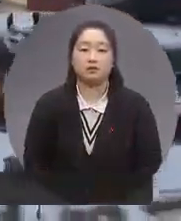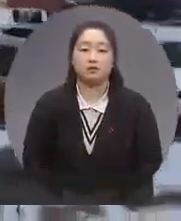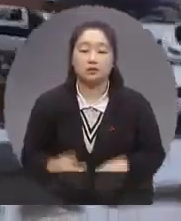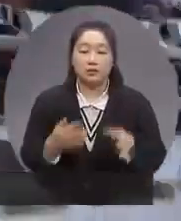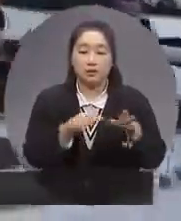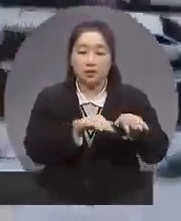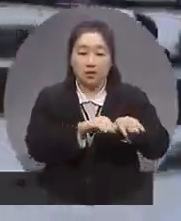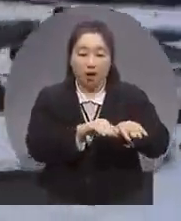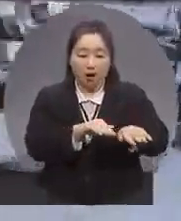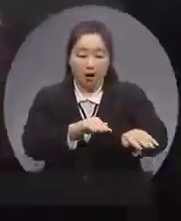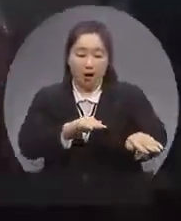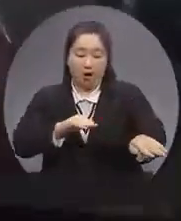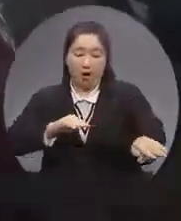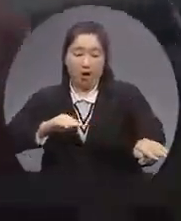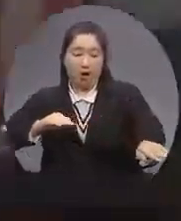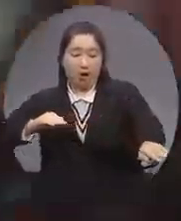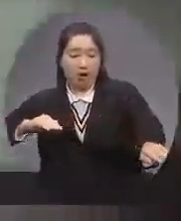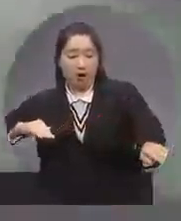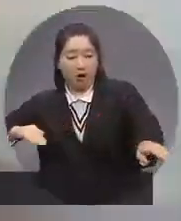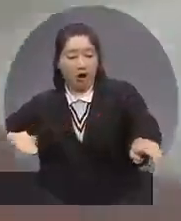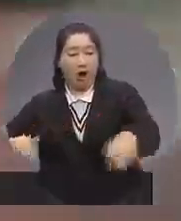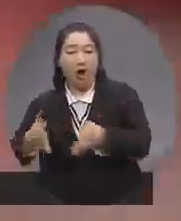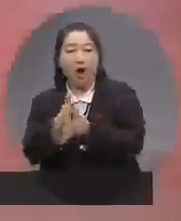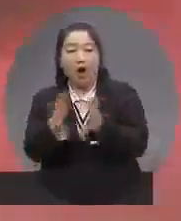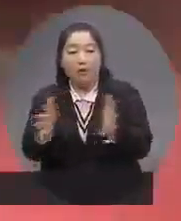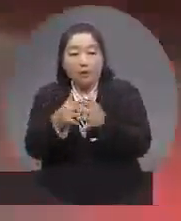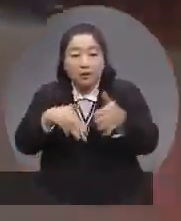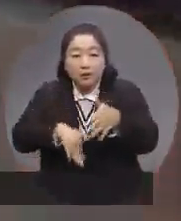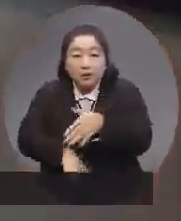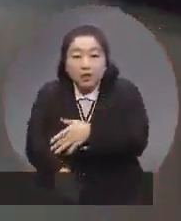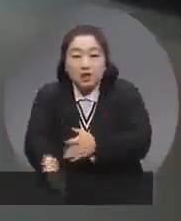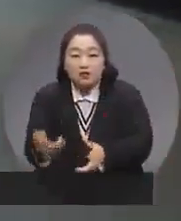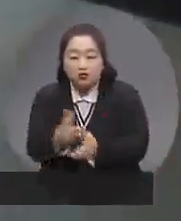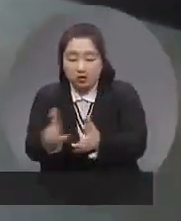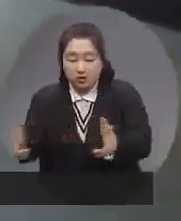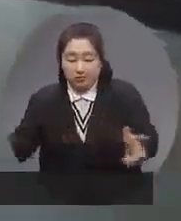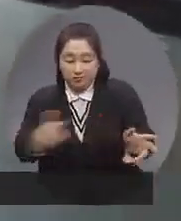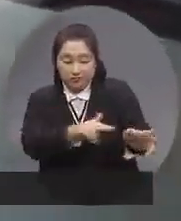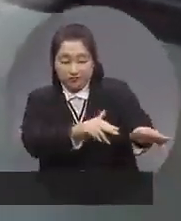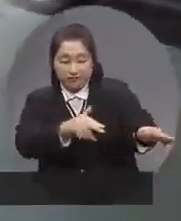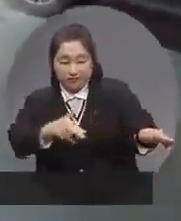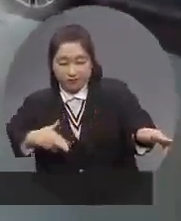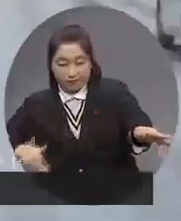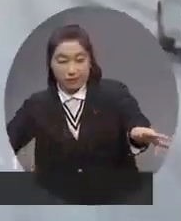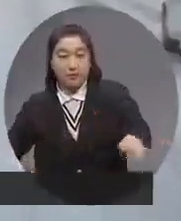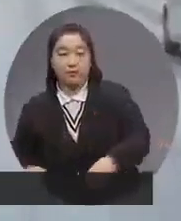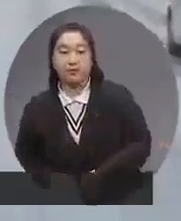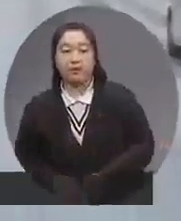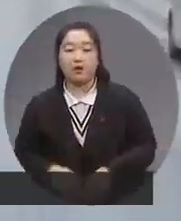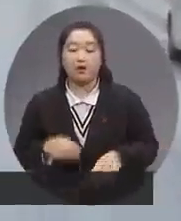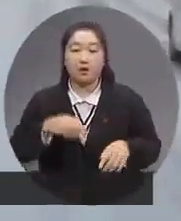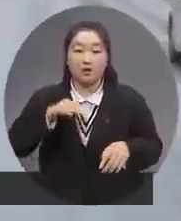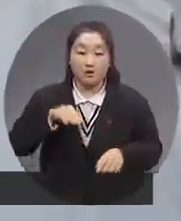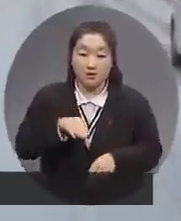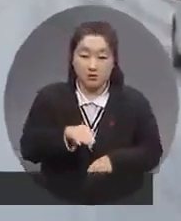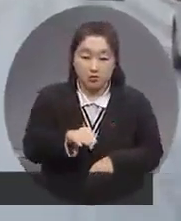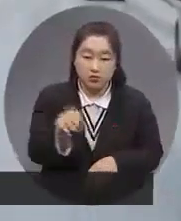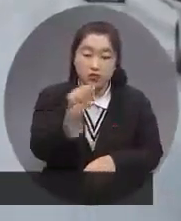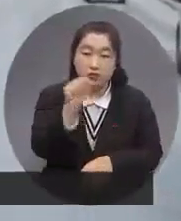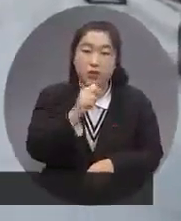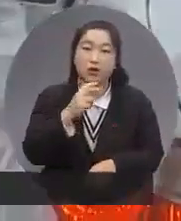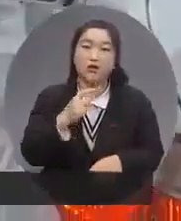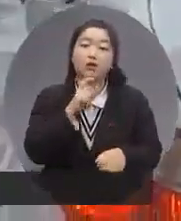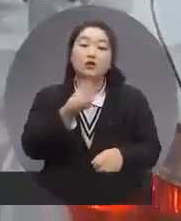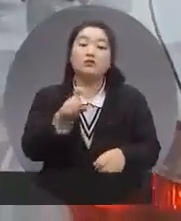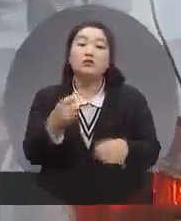도로를 따라 끝없이 늘어선 차량 행렬이 아파트 지하 주차장까지 이어졌습니다. 10분이면 가던 출근길은 2시간